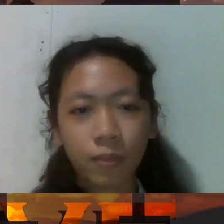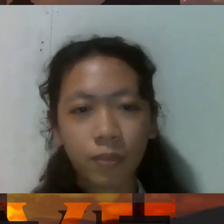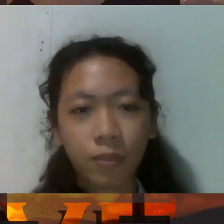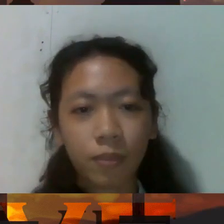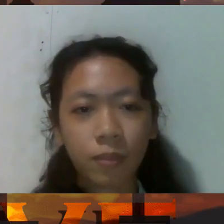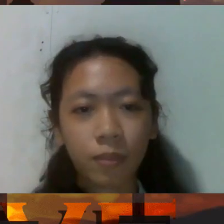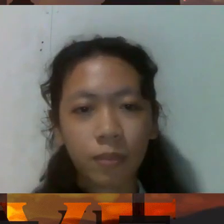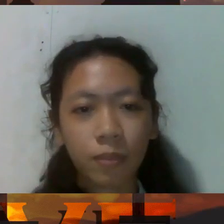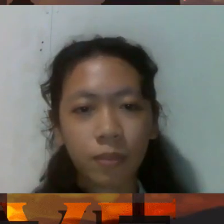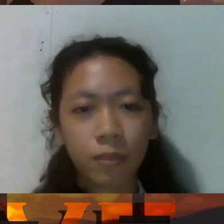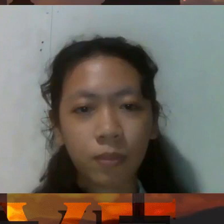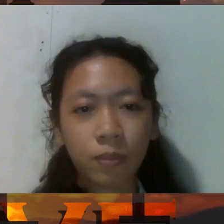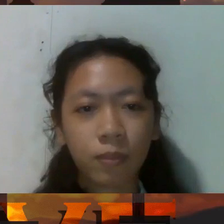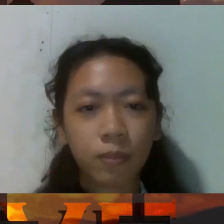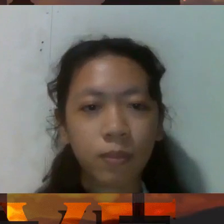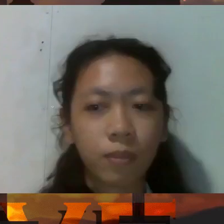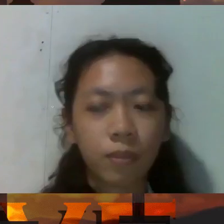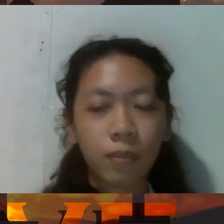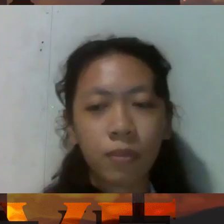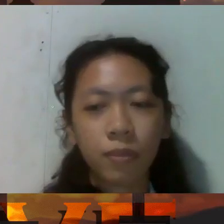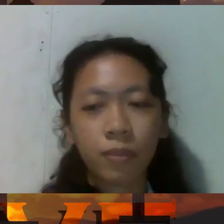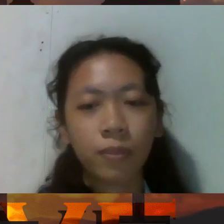guro. Kaya nga po